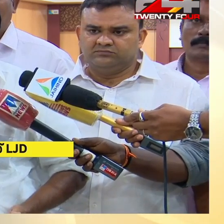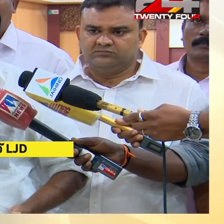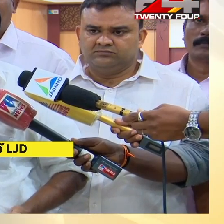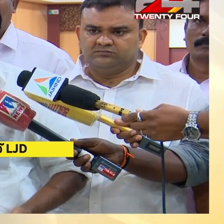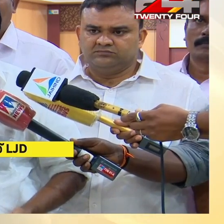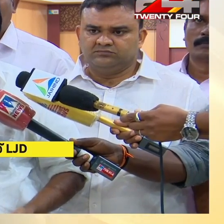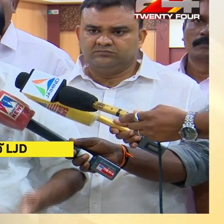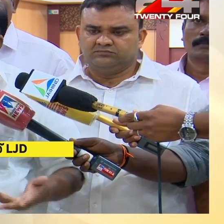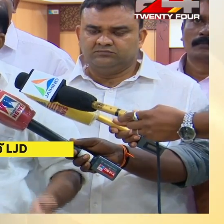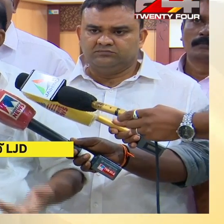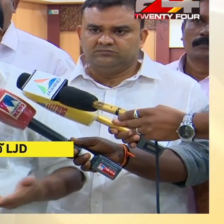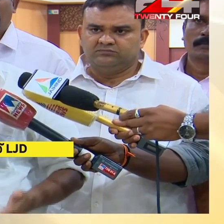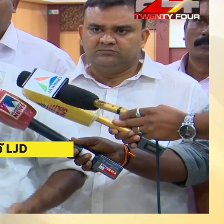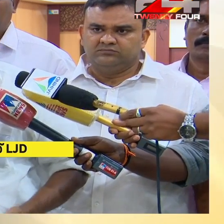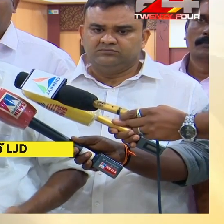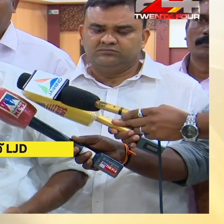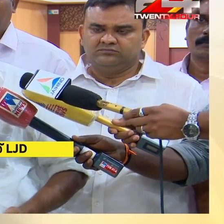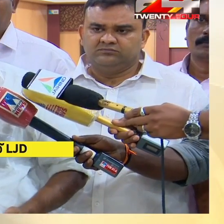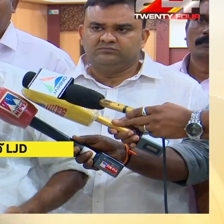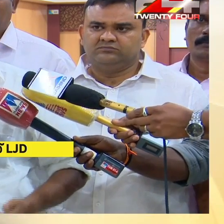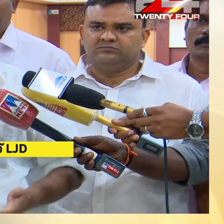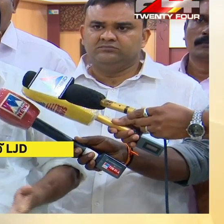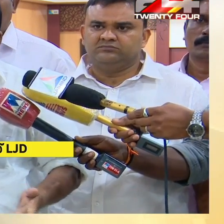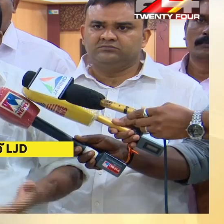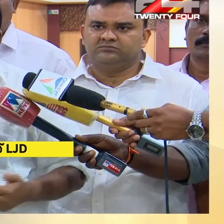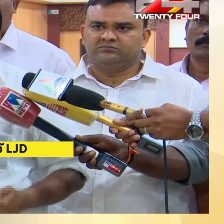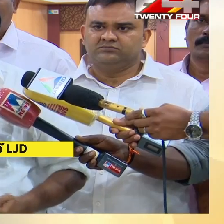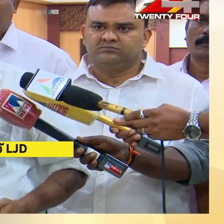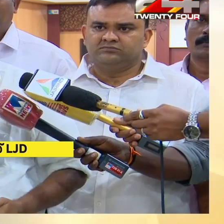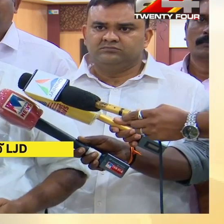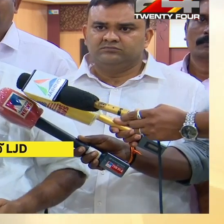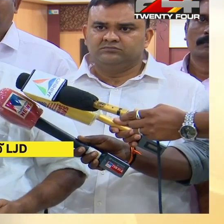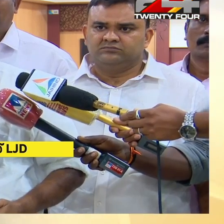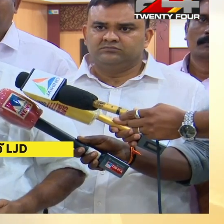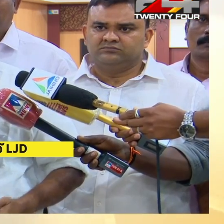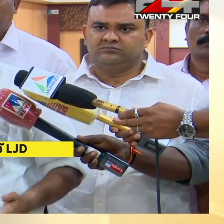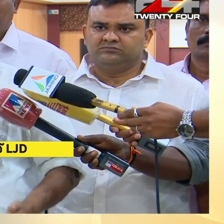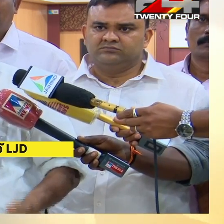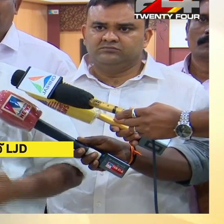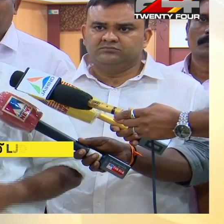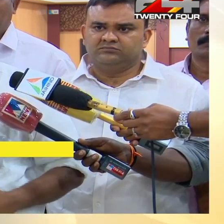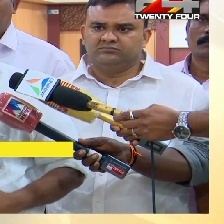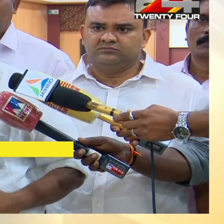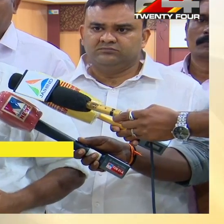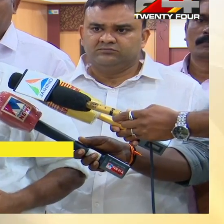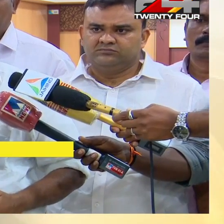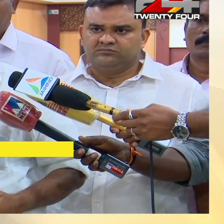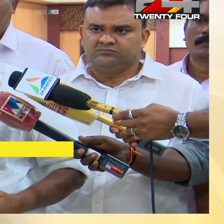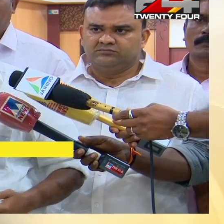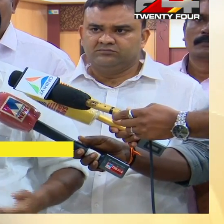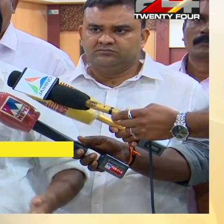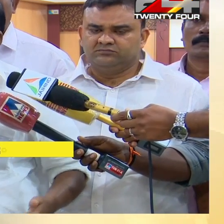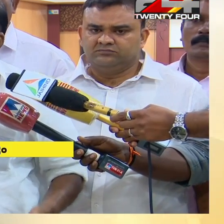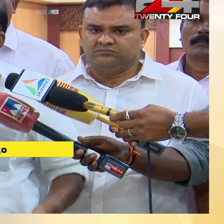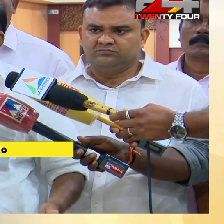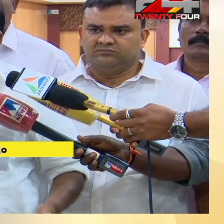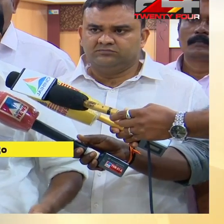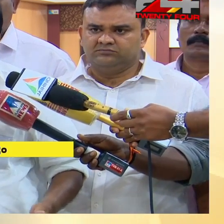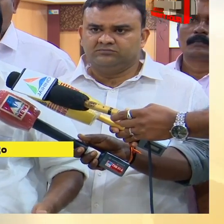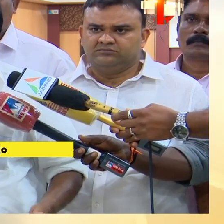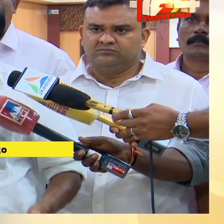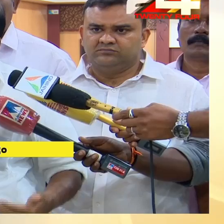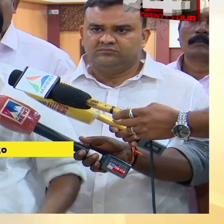അസംബ്ലിയിലും പ്രവർത്തിക്കുകയും 15 വർഷക്കാലം എന്നാണ് DC പ്രസിഡന്റും വയനാൾ ജൂഡിയുടെ KPC ട്രഷറൊക്കെ ആയാണ്. അപ്പോൾ പാർട്ടിയിൽ